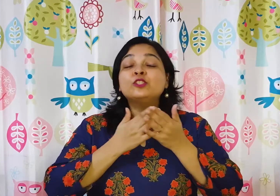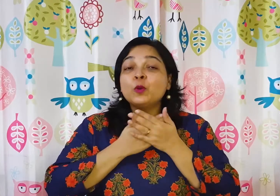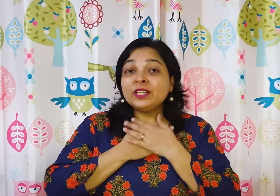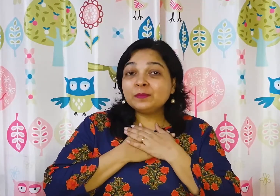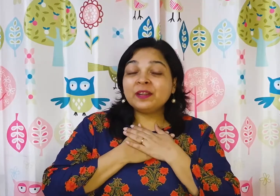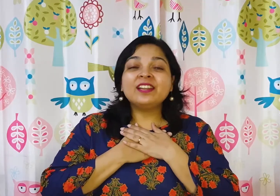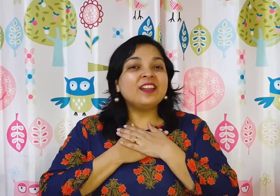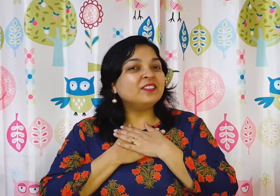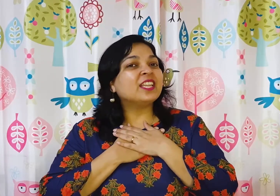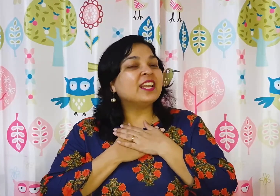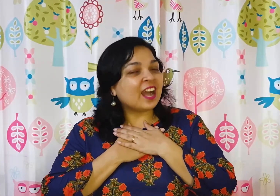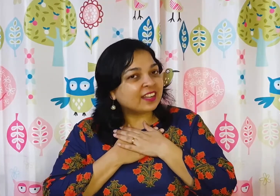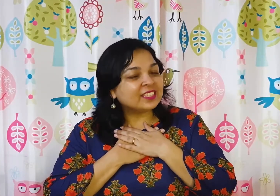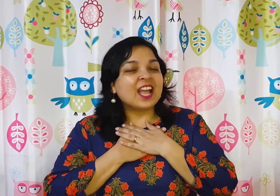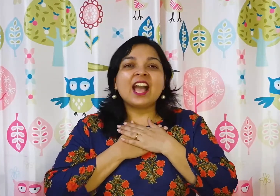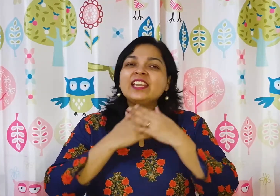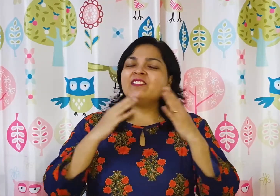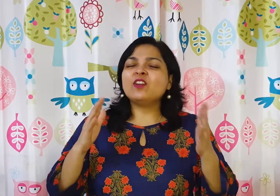நEuropeுக்கிறார் efficiency